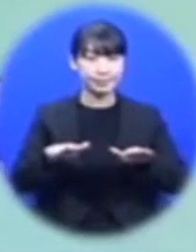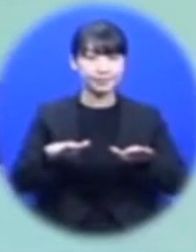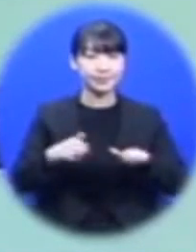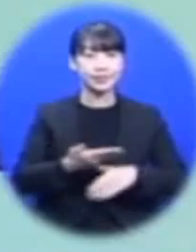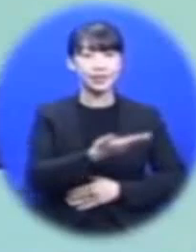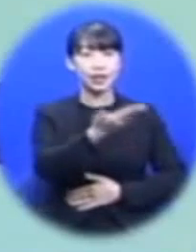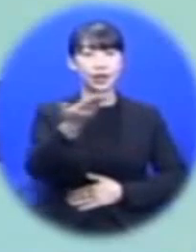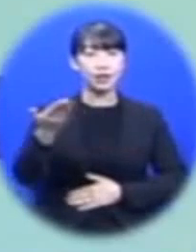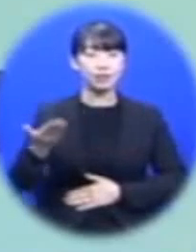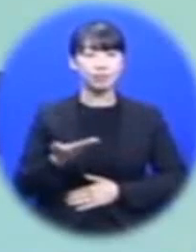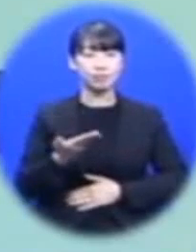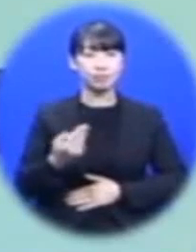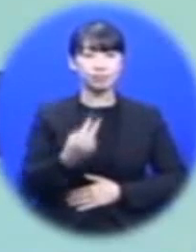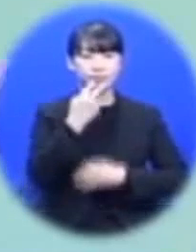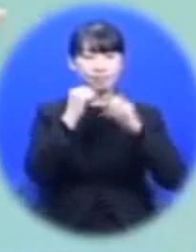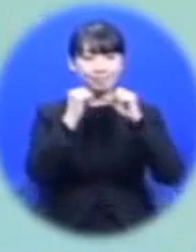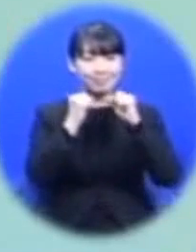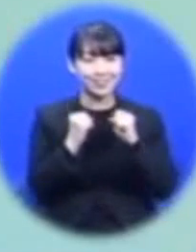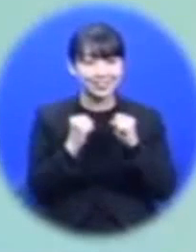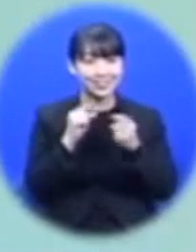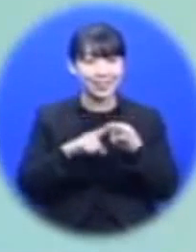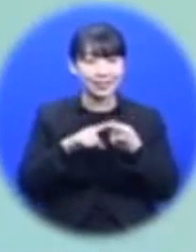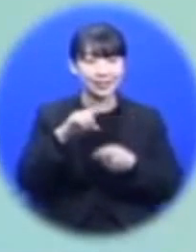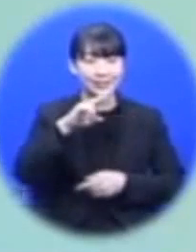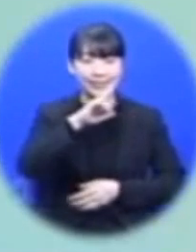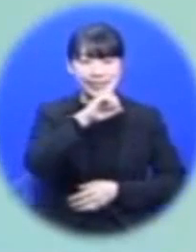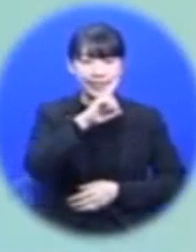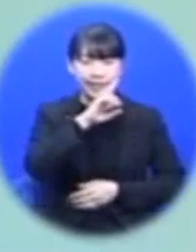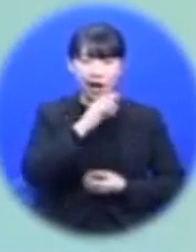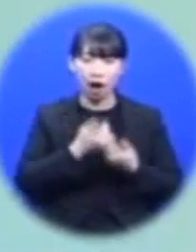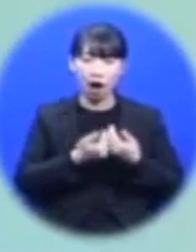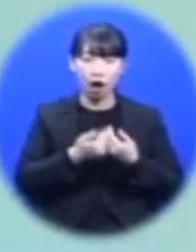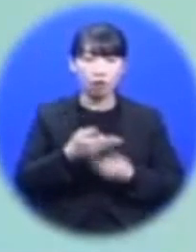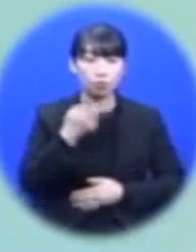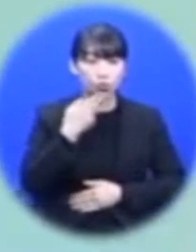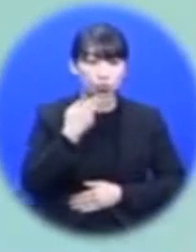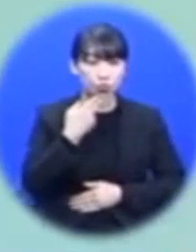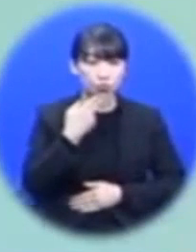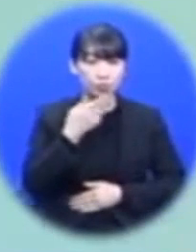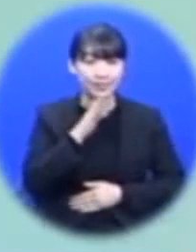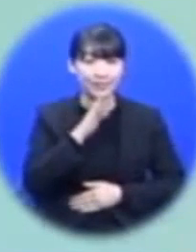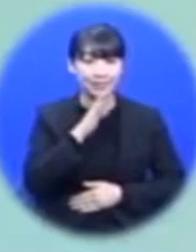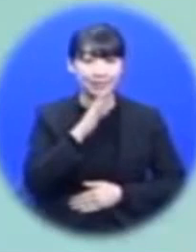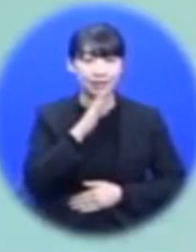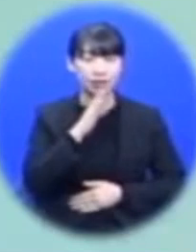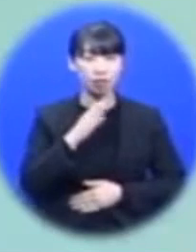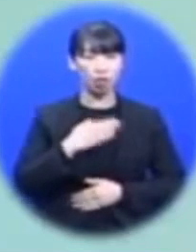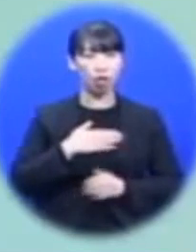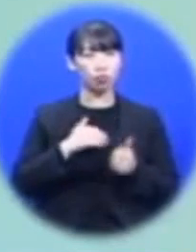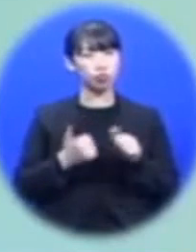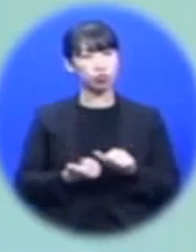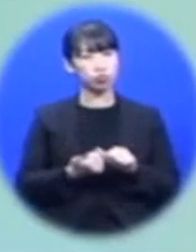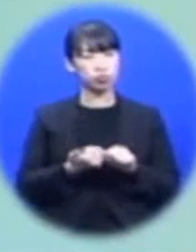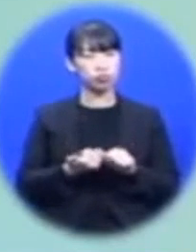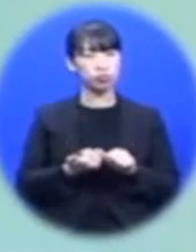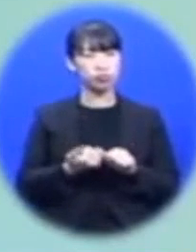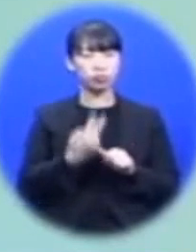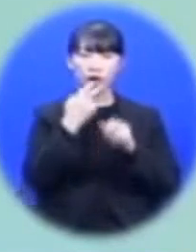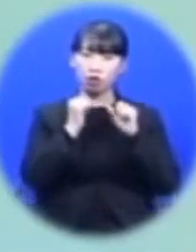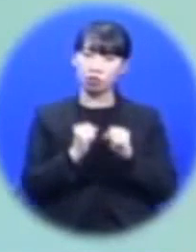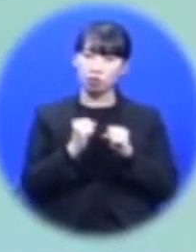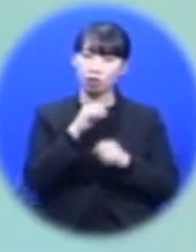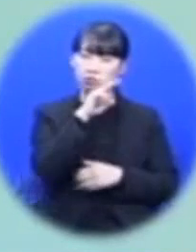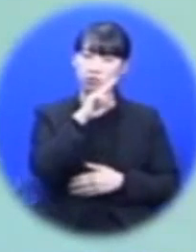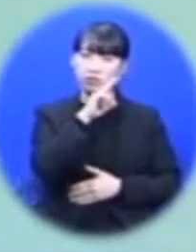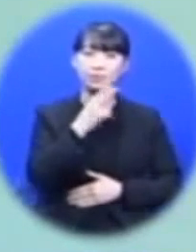여러분이 살아 있다는 것을 의심하는 사람은 한 사람도 없지요네 지금 내가 죽었나 살았나 의심하고 있는 사람은